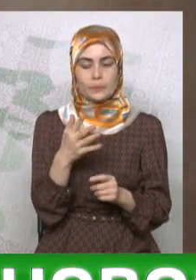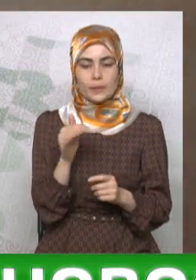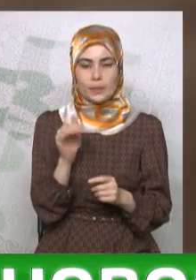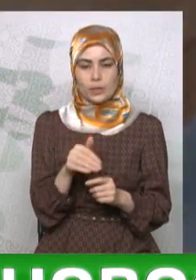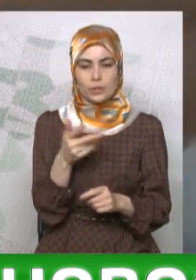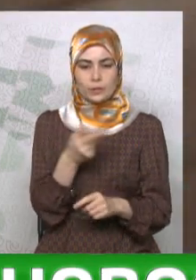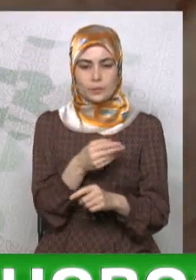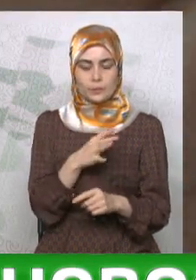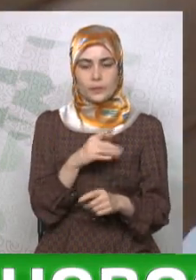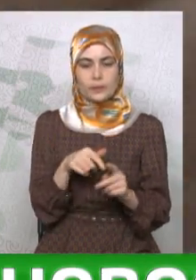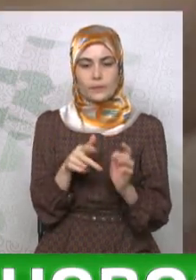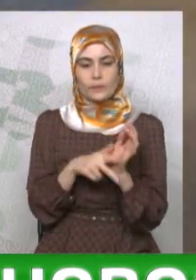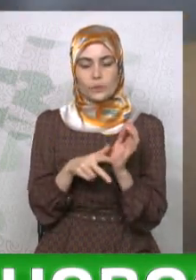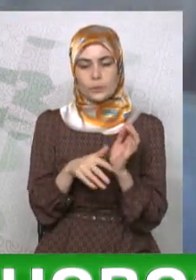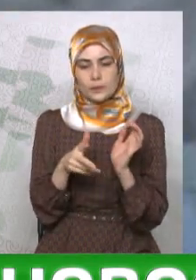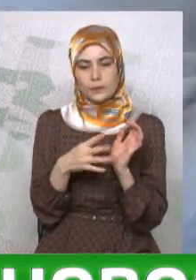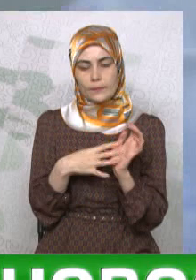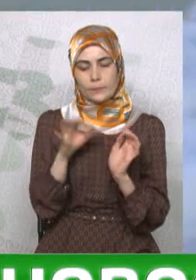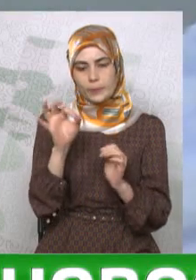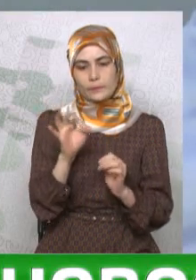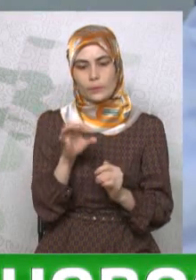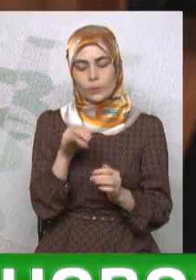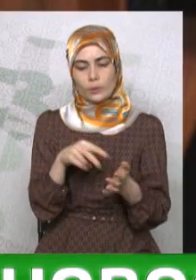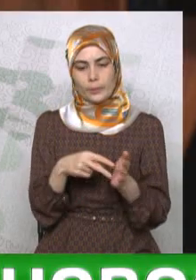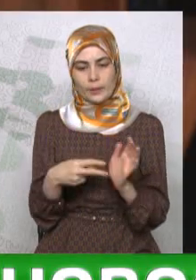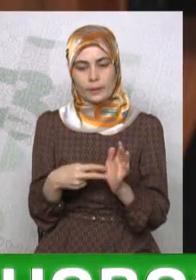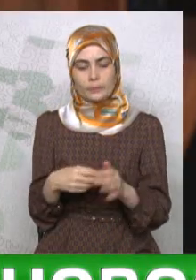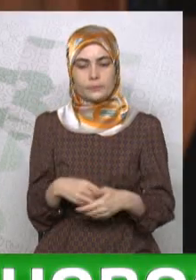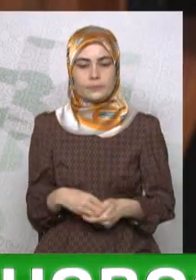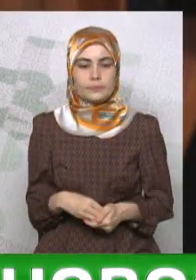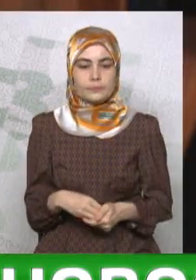что составляет почти 89% от плана.